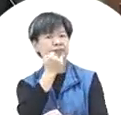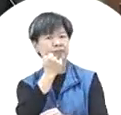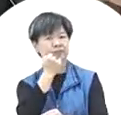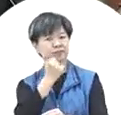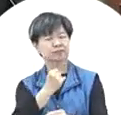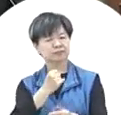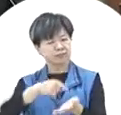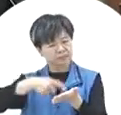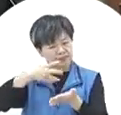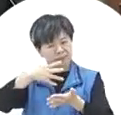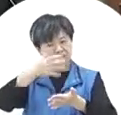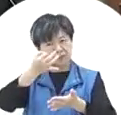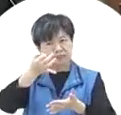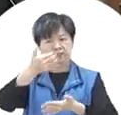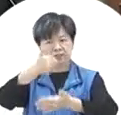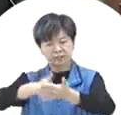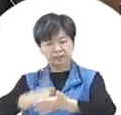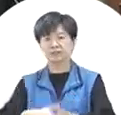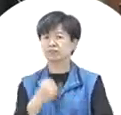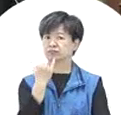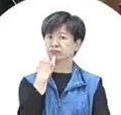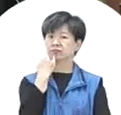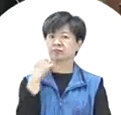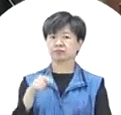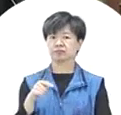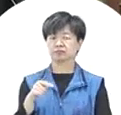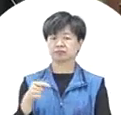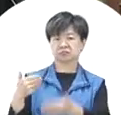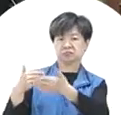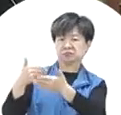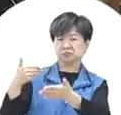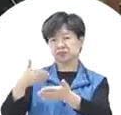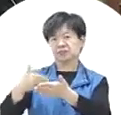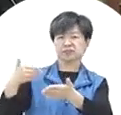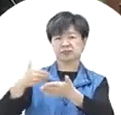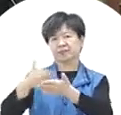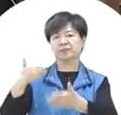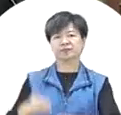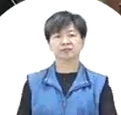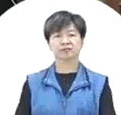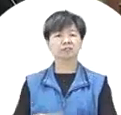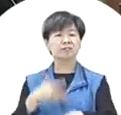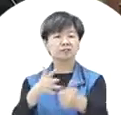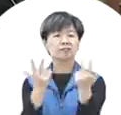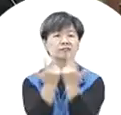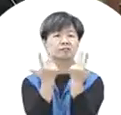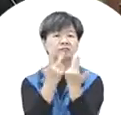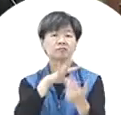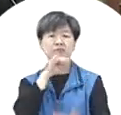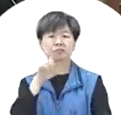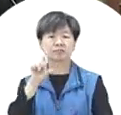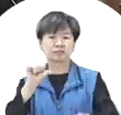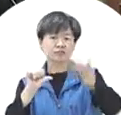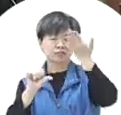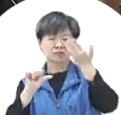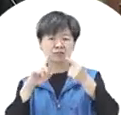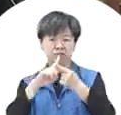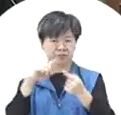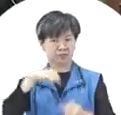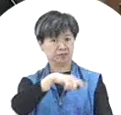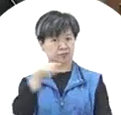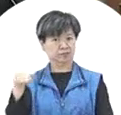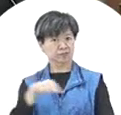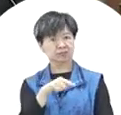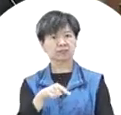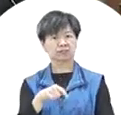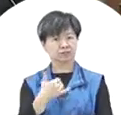的抵扣点。请问一下，我们新北市65岁以上的人口呢，其实应该